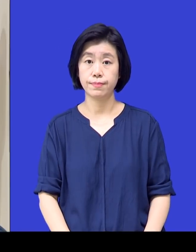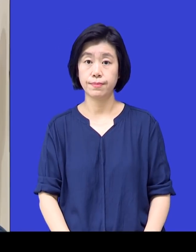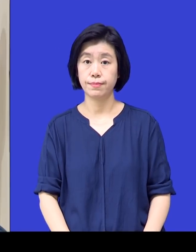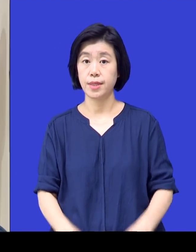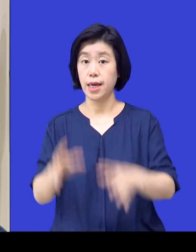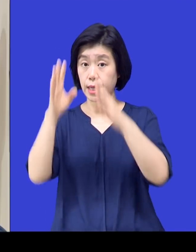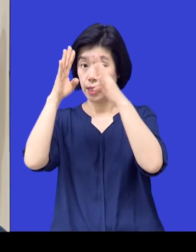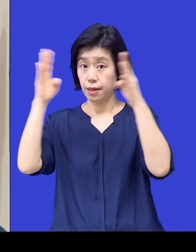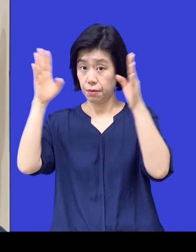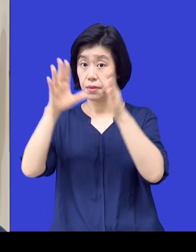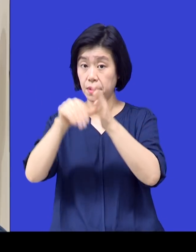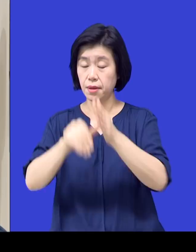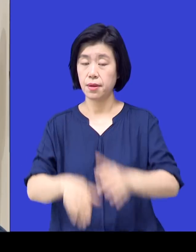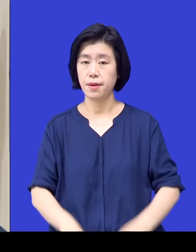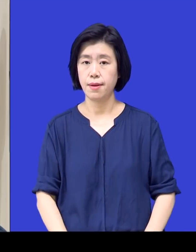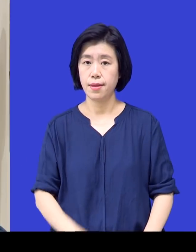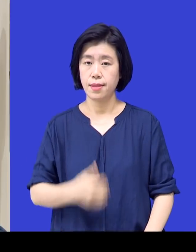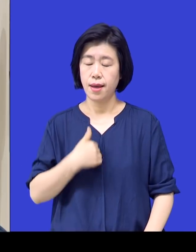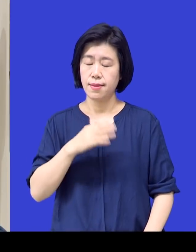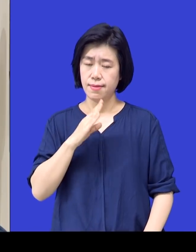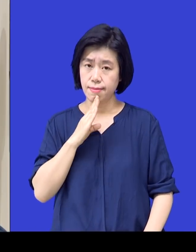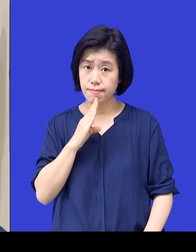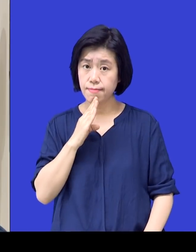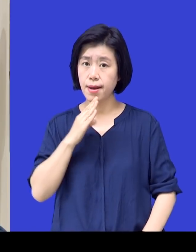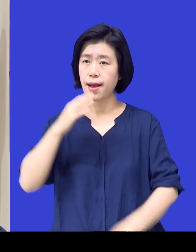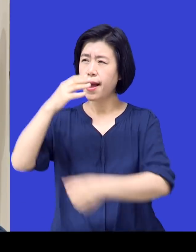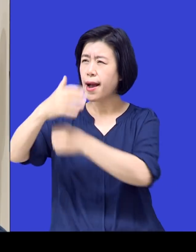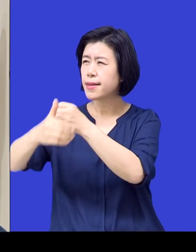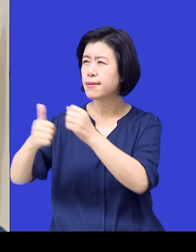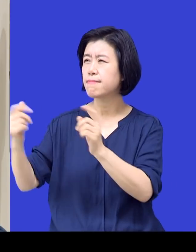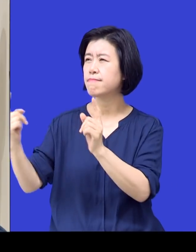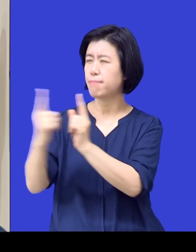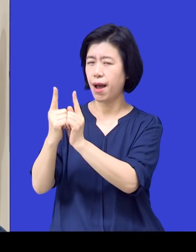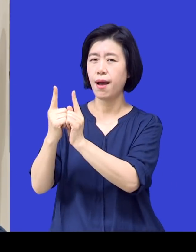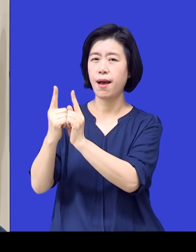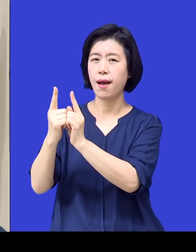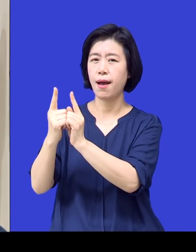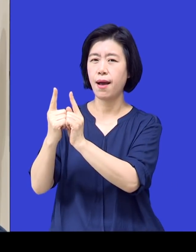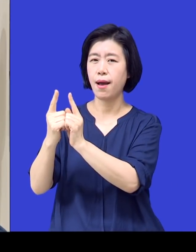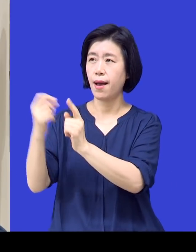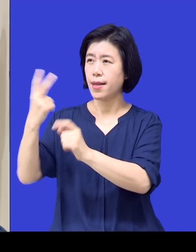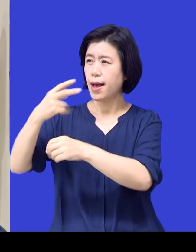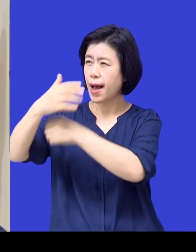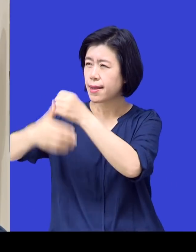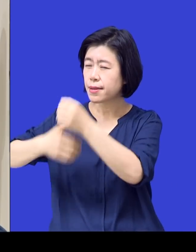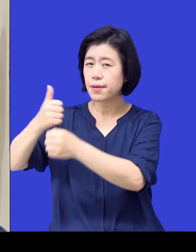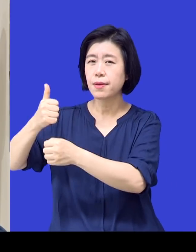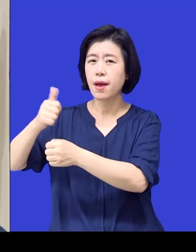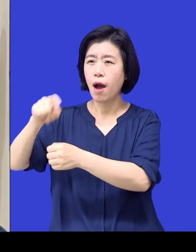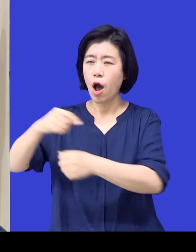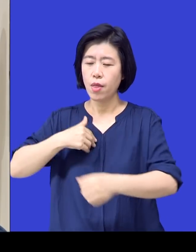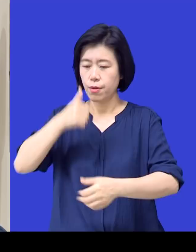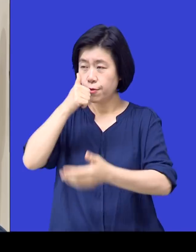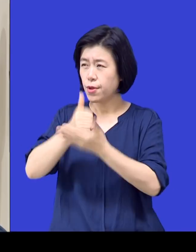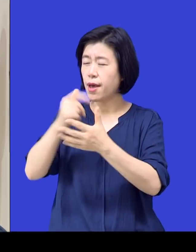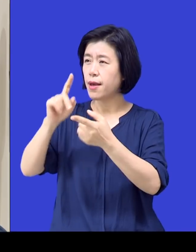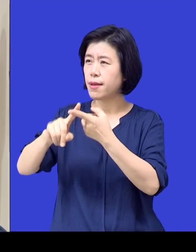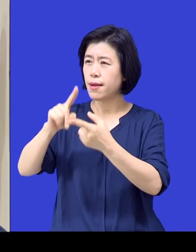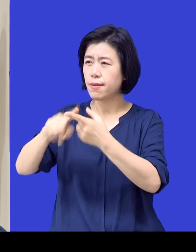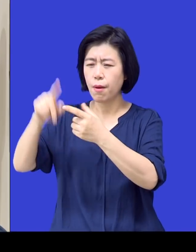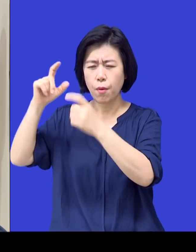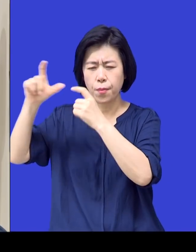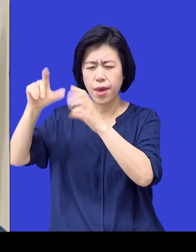때에 내가 진짜 한번 진짜 하나님과 완전히 끝내보자. 예. 근데 이제 그런 마음을